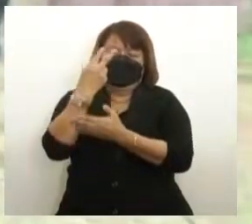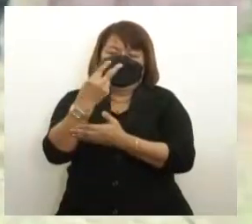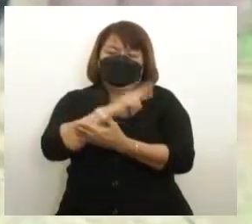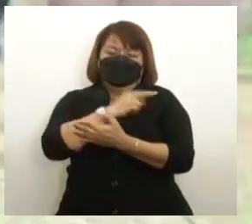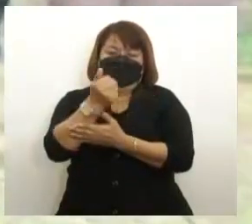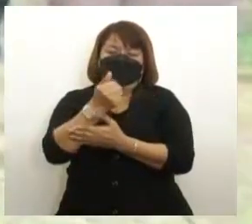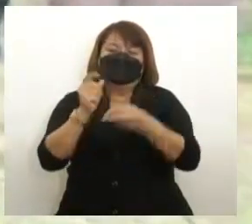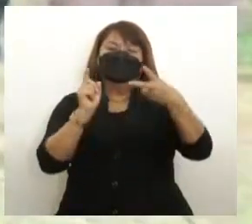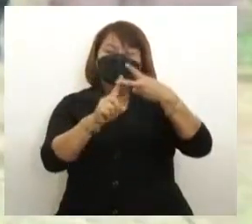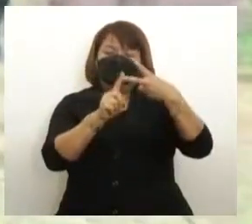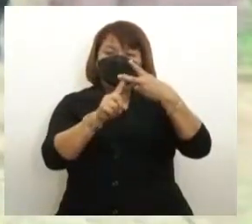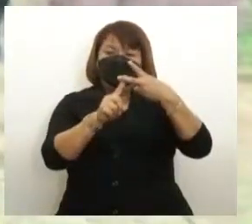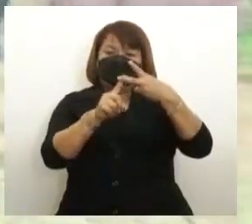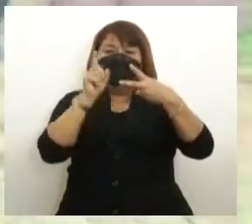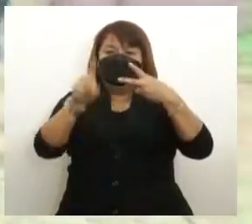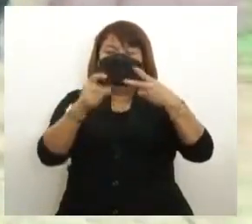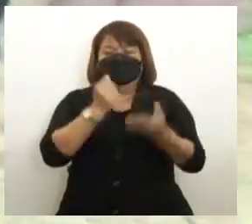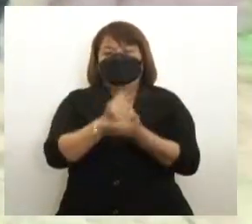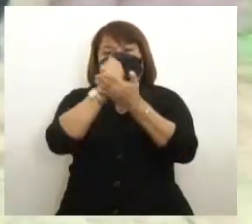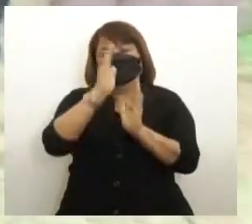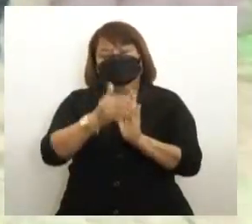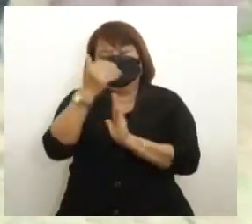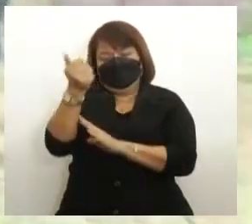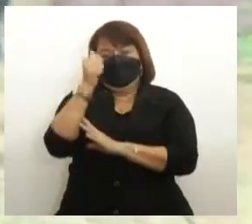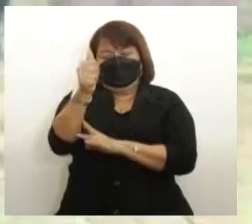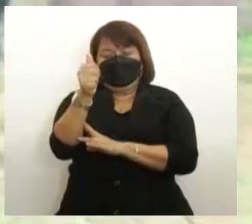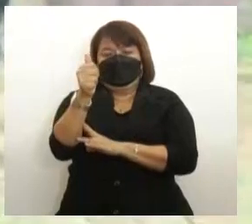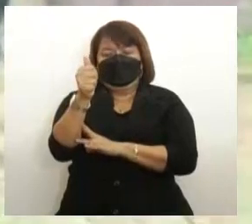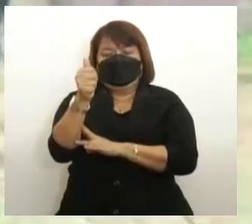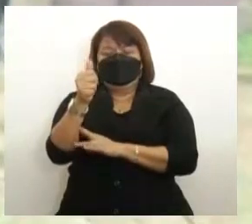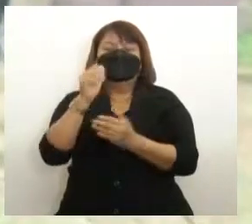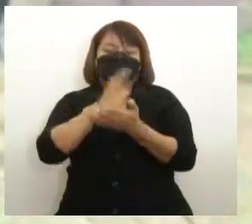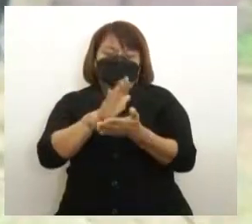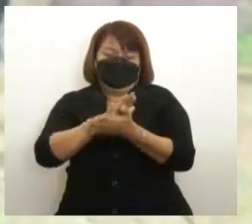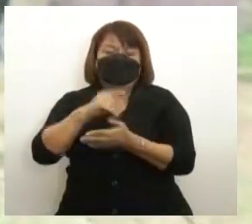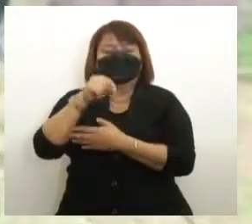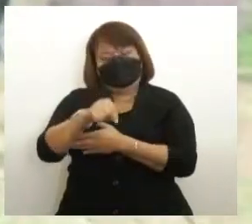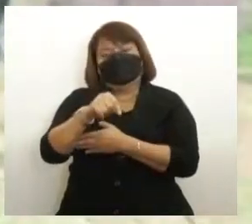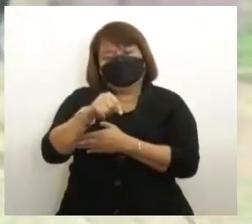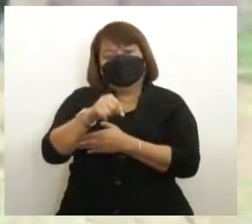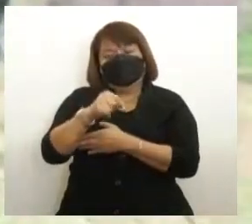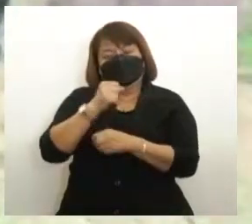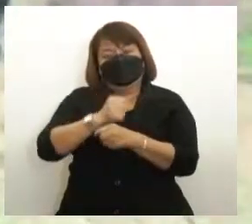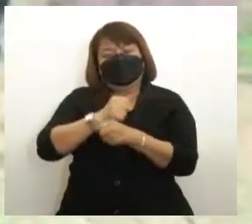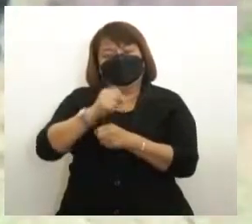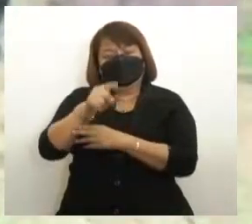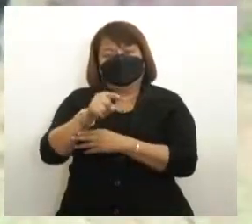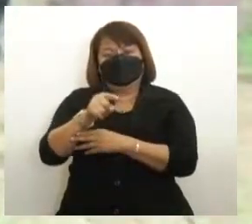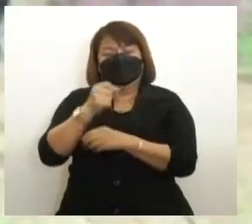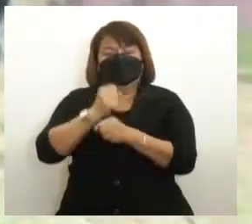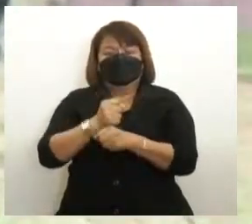อกจากพึ่งตัวเองแล้วก็ต้องไปช่วยเหลือคนอื่นนะครับช่วยเหลือคนอื่นได้อย่างที่โรงเรียนนาวังสวิทย์ทำอยู่เนี้ยนะครับหลังจากที่เราท